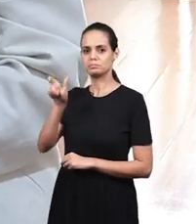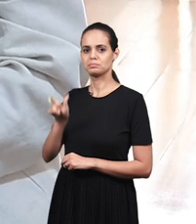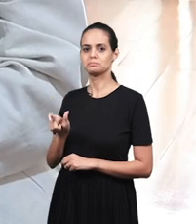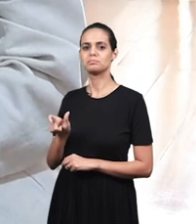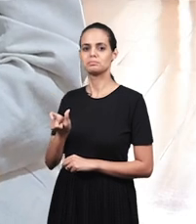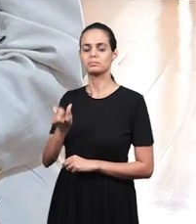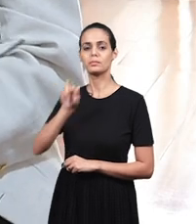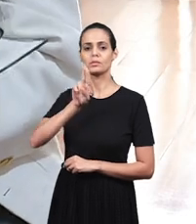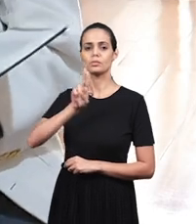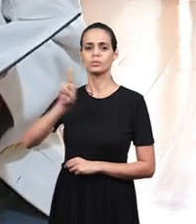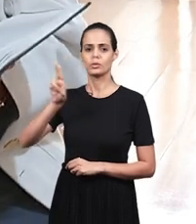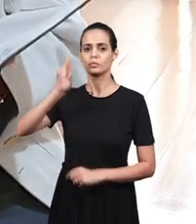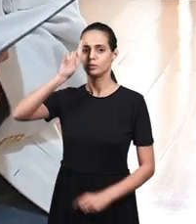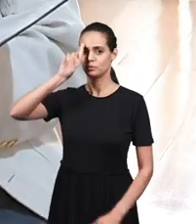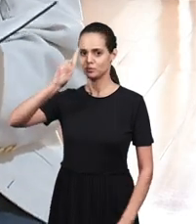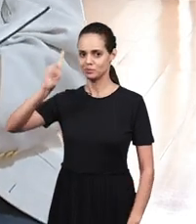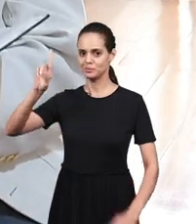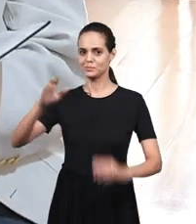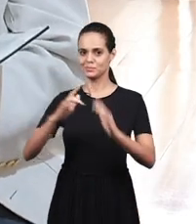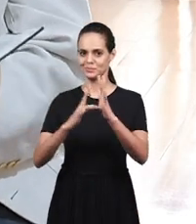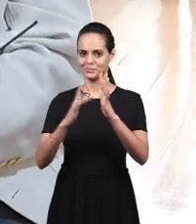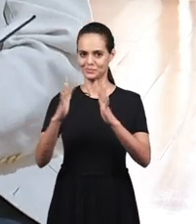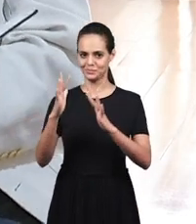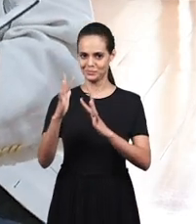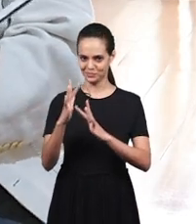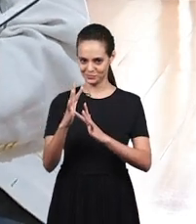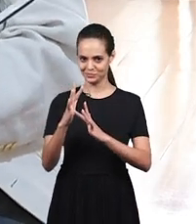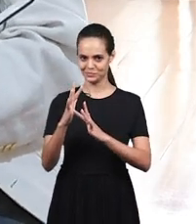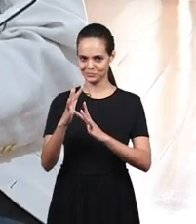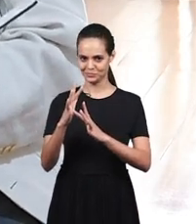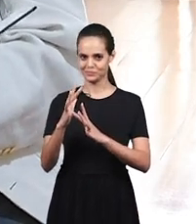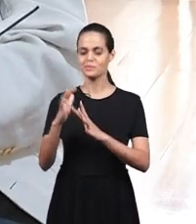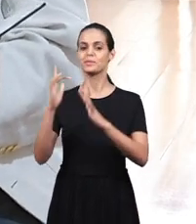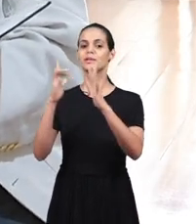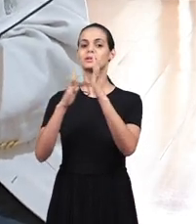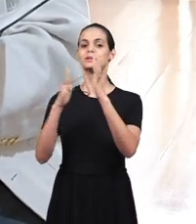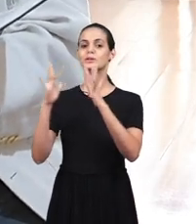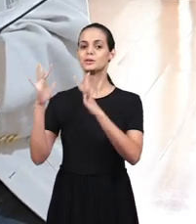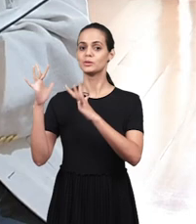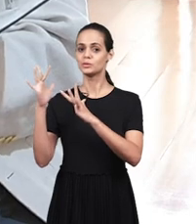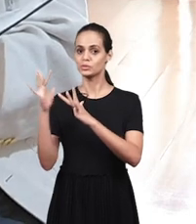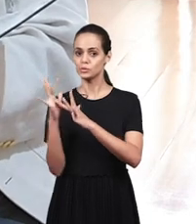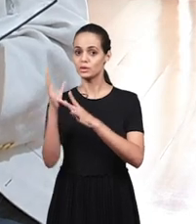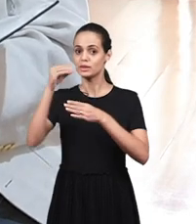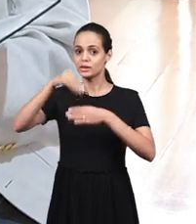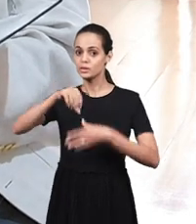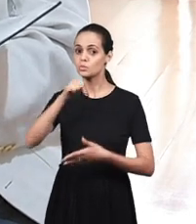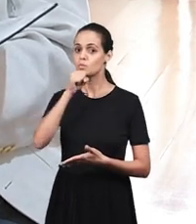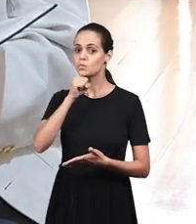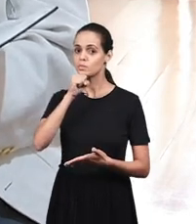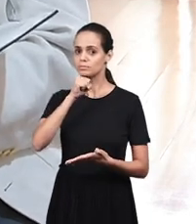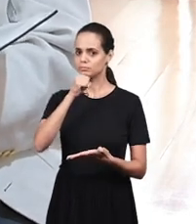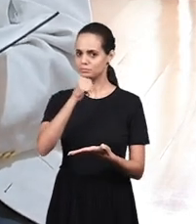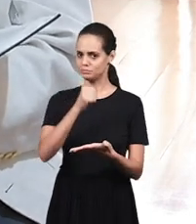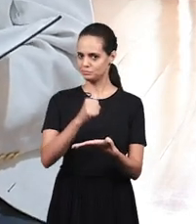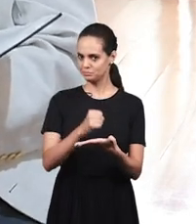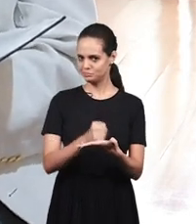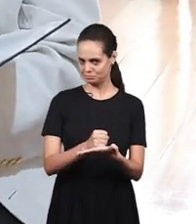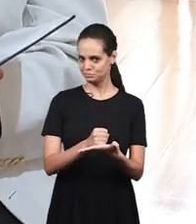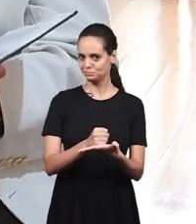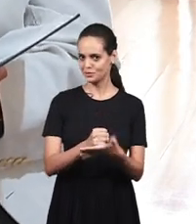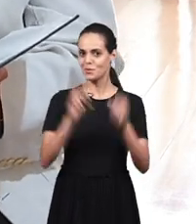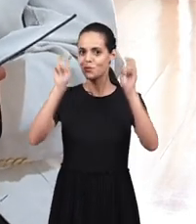когда мы будем говорить о Господе Иисусе и о Его присутствии в